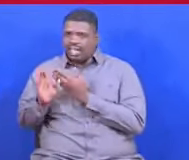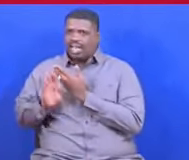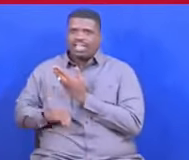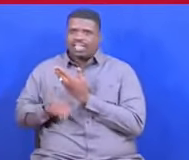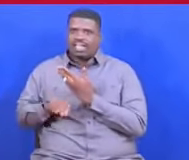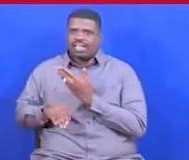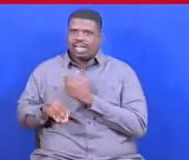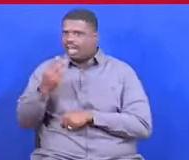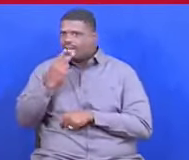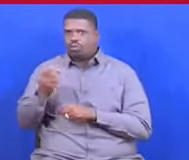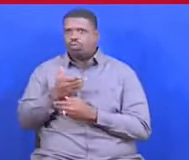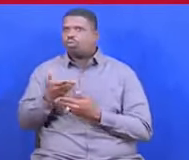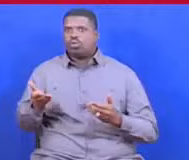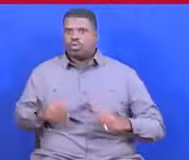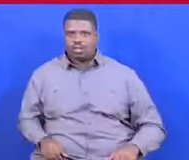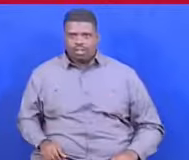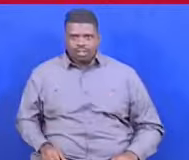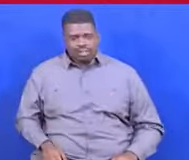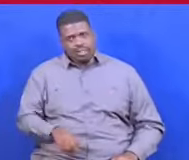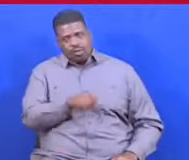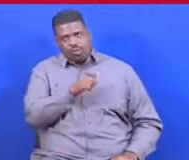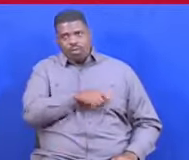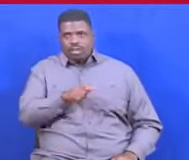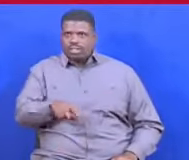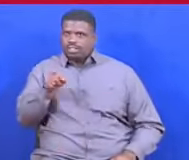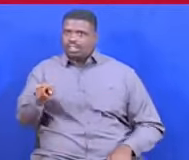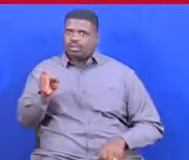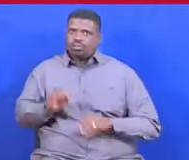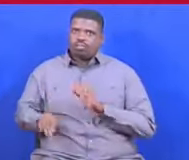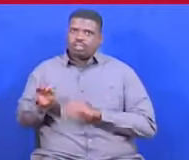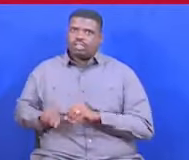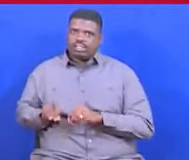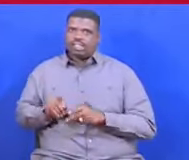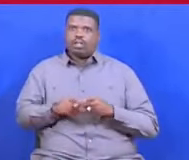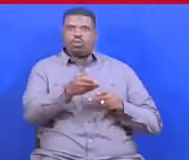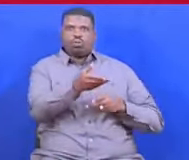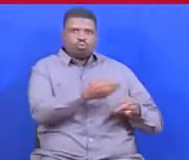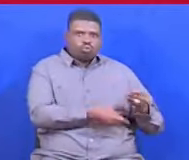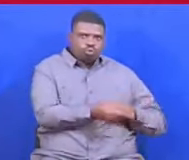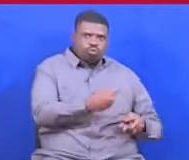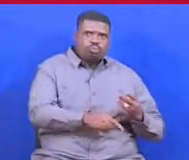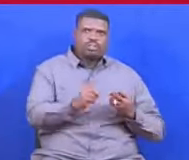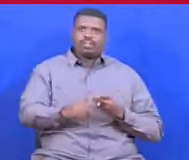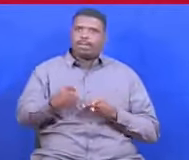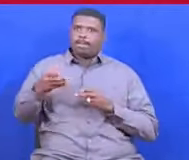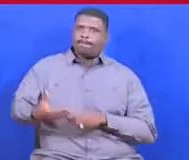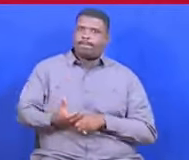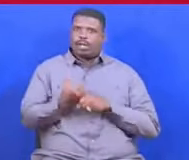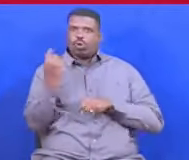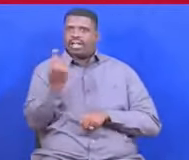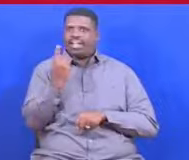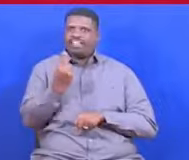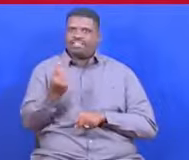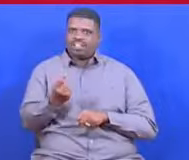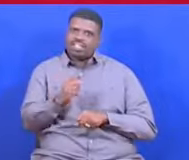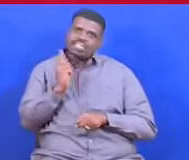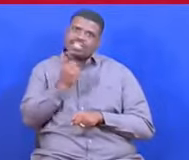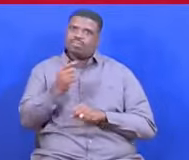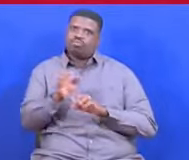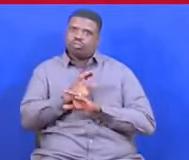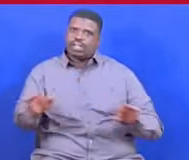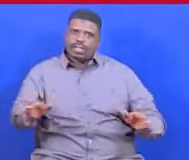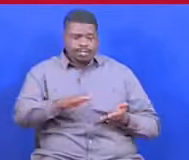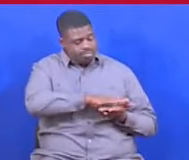lakini hadhi itakapokamilika basi wananchi hao watachangia katika uchumi na pato la taifa kama ambavyo nimejibu kwa jibu la msingi. Lakini